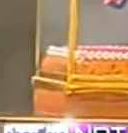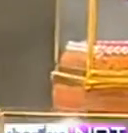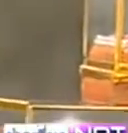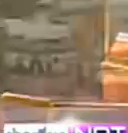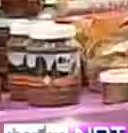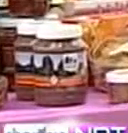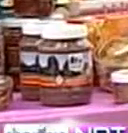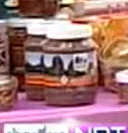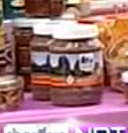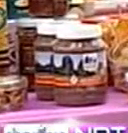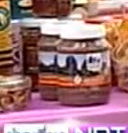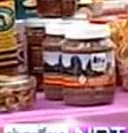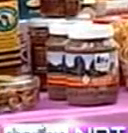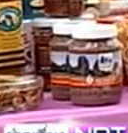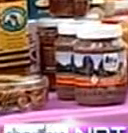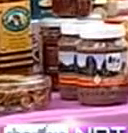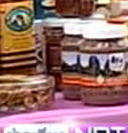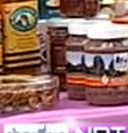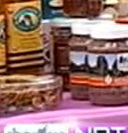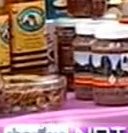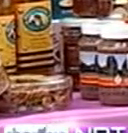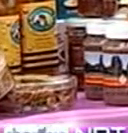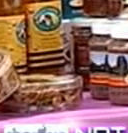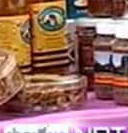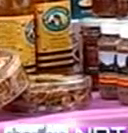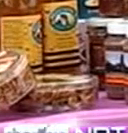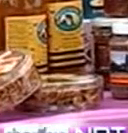นี้แอดกระบี่อินไลไท